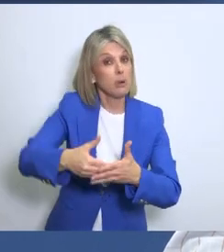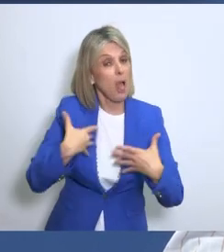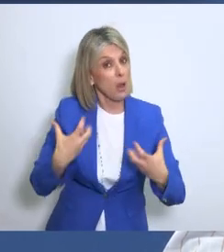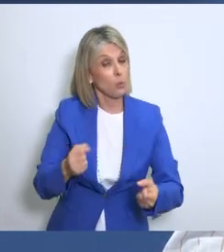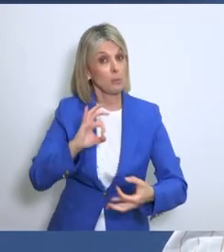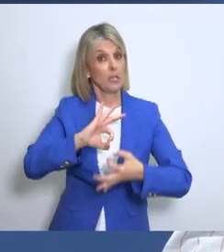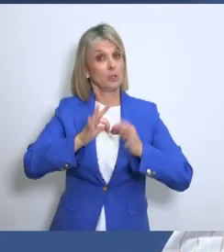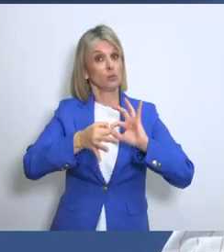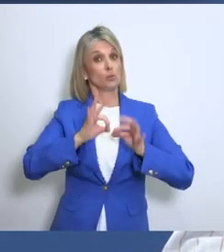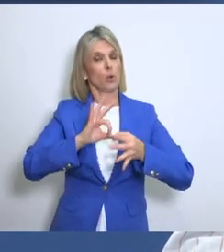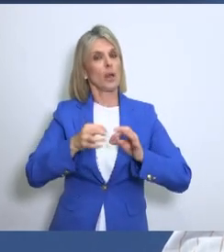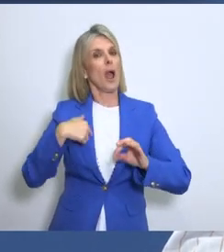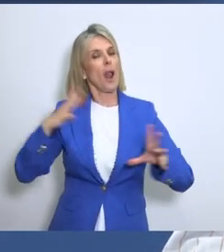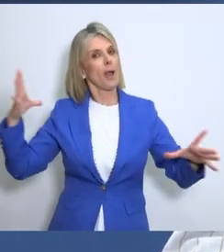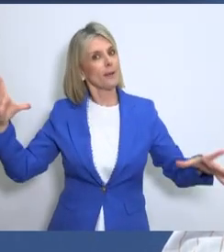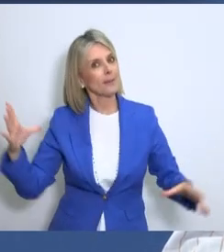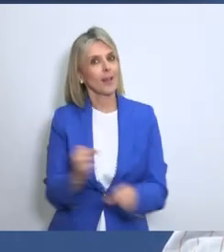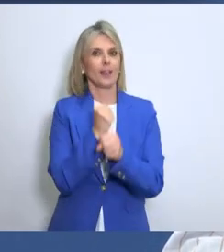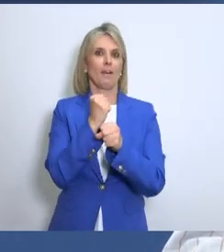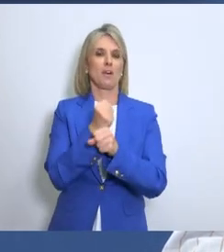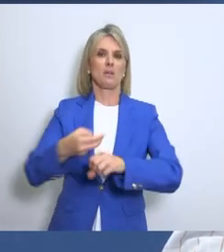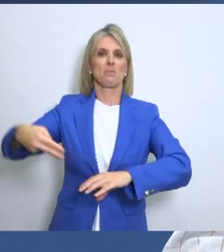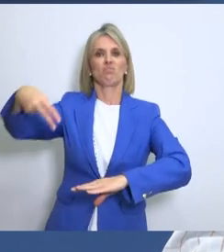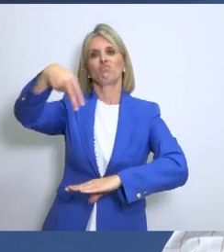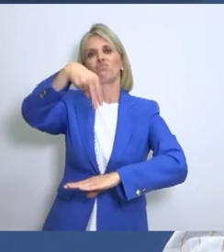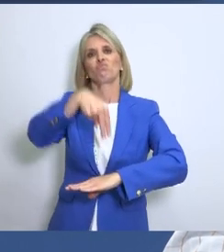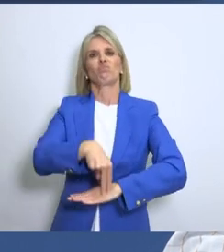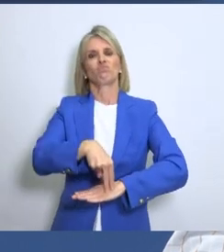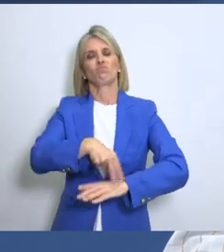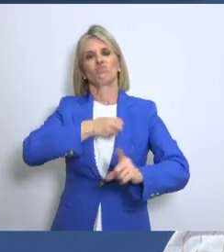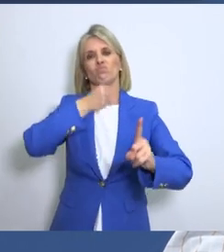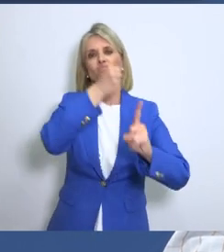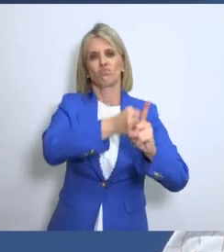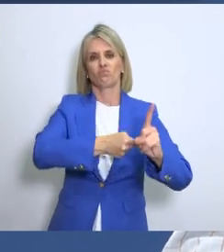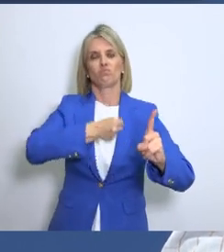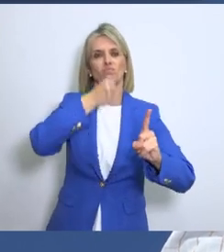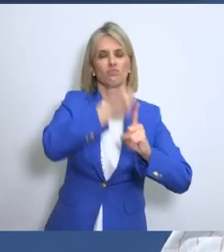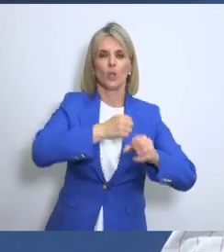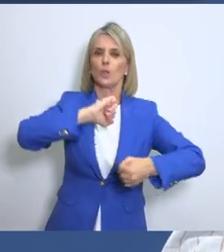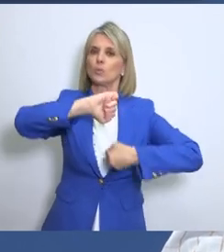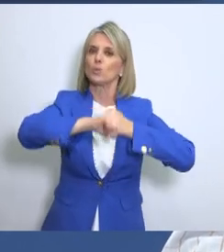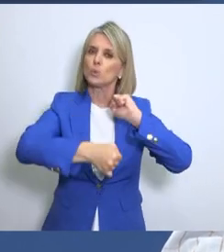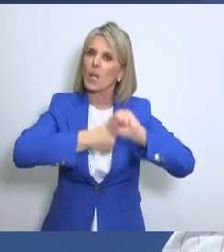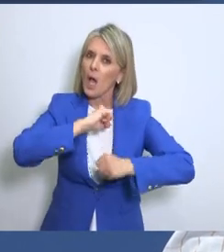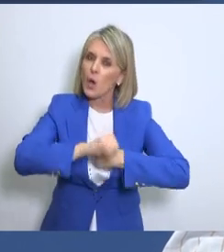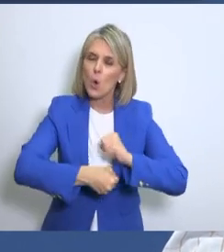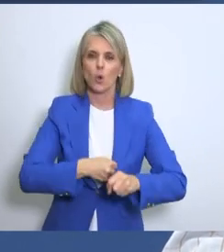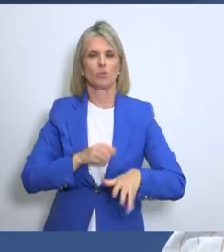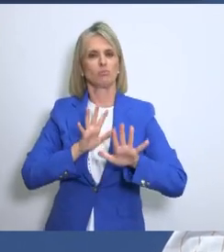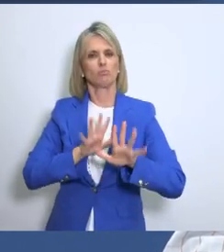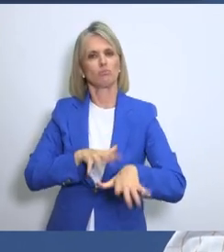της, κατόρθωσε να είναι πάντοτε παρούσα στους αγώνες, στις